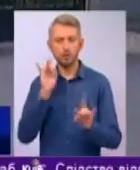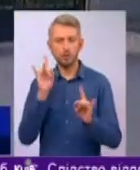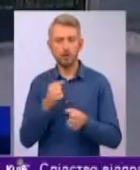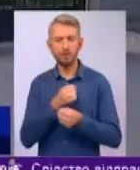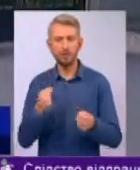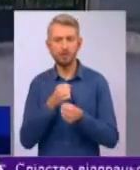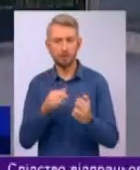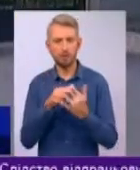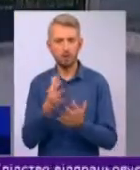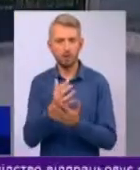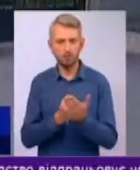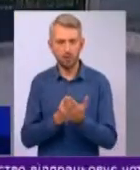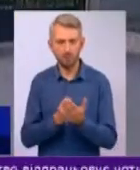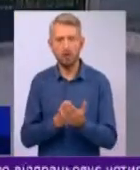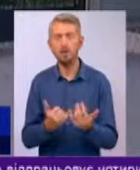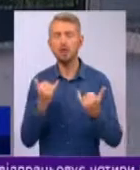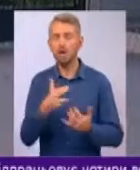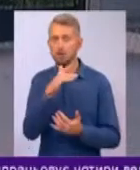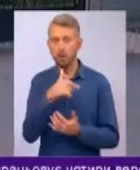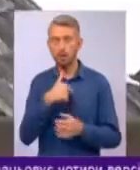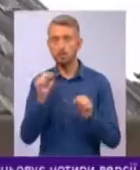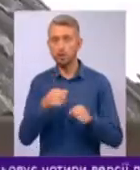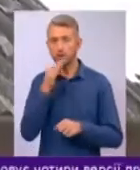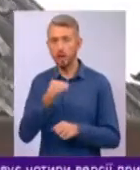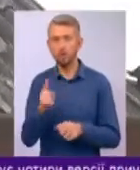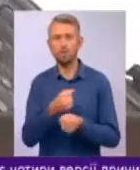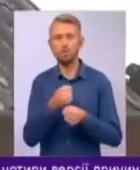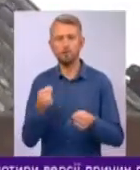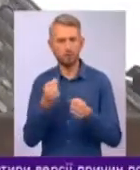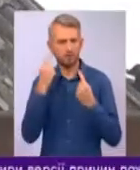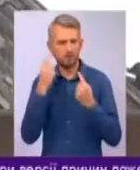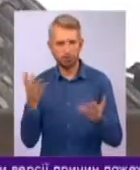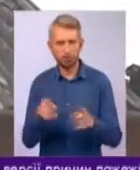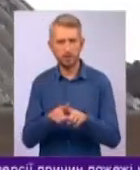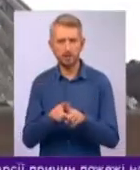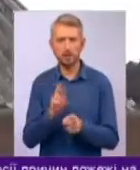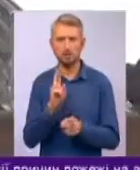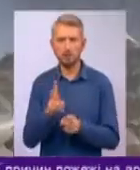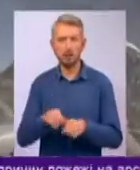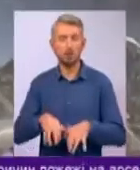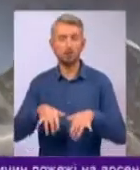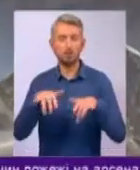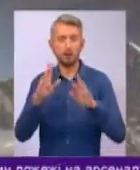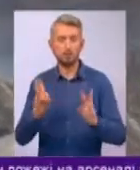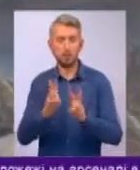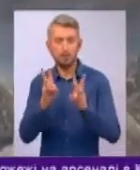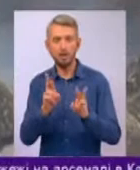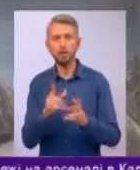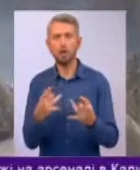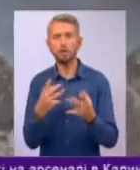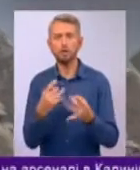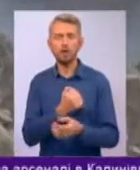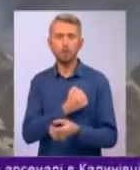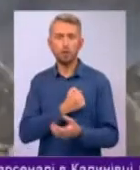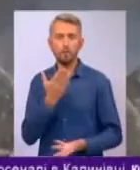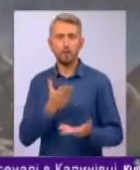вибухів боєприпасів. На даний момент я можу сказати, що вибухів не чутно, так само, як і димозаймання. Як розповіли нам військові,